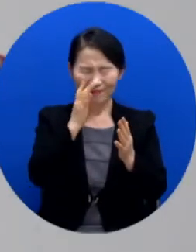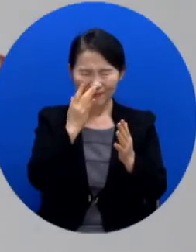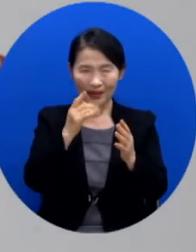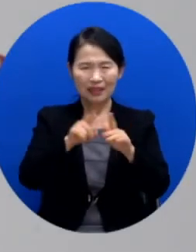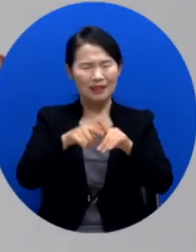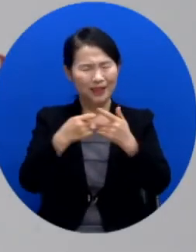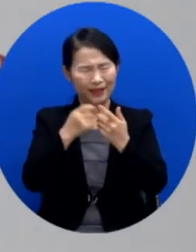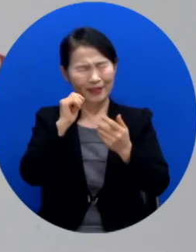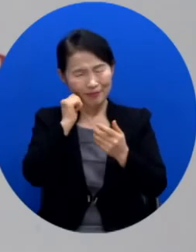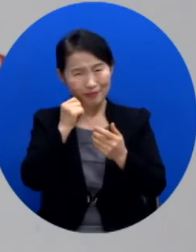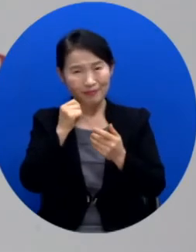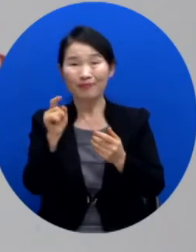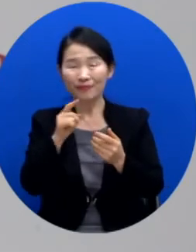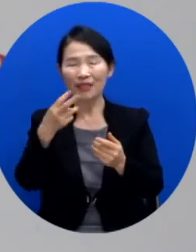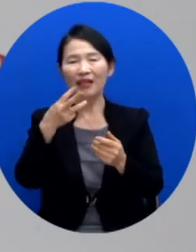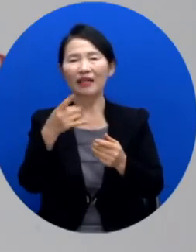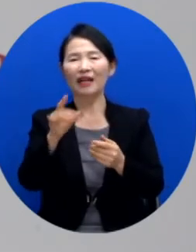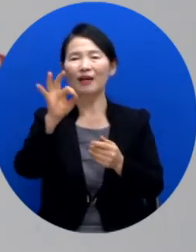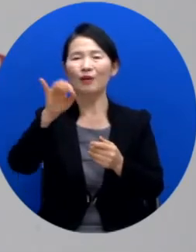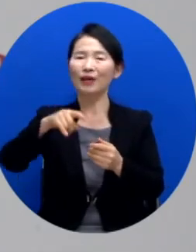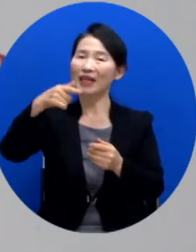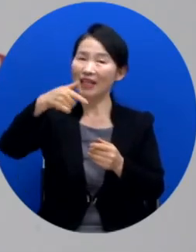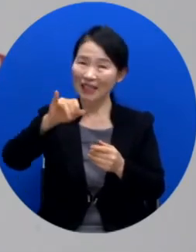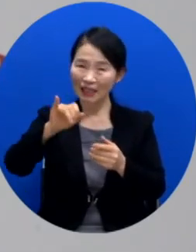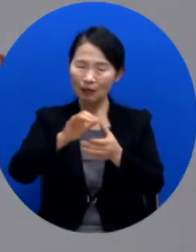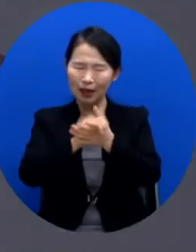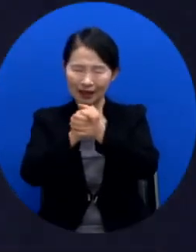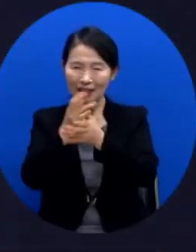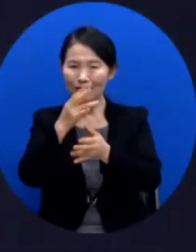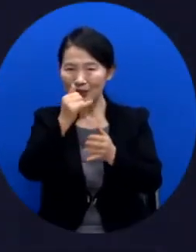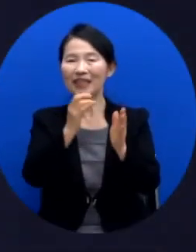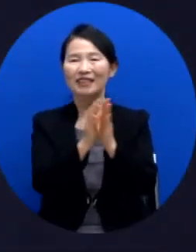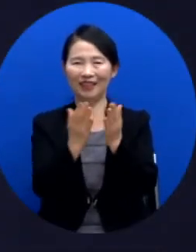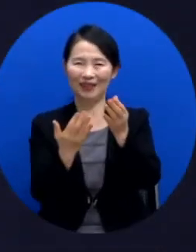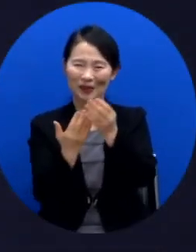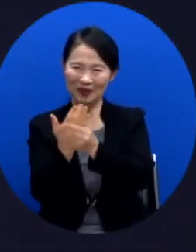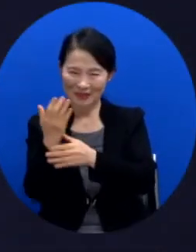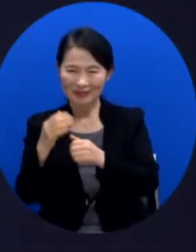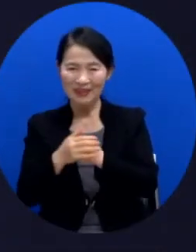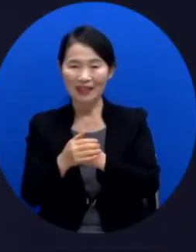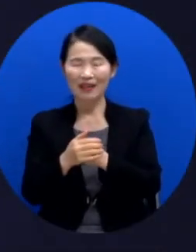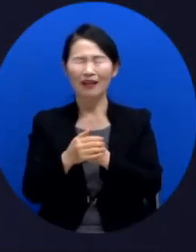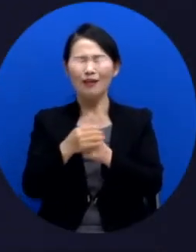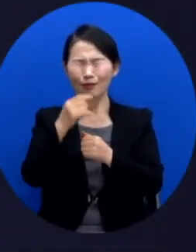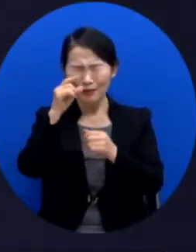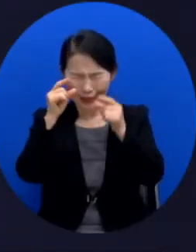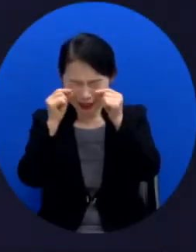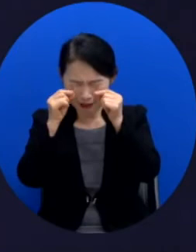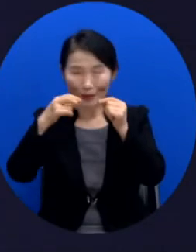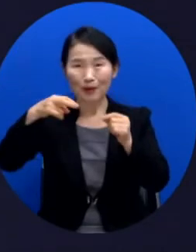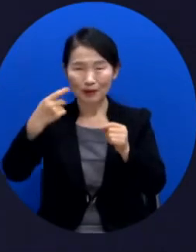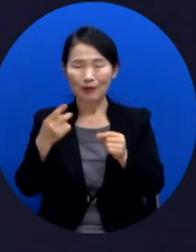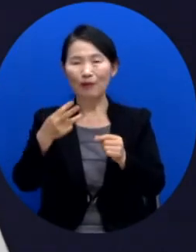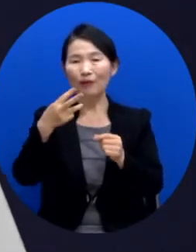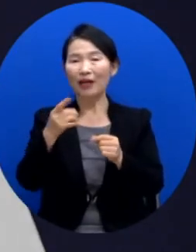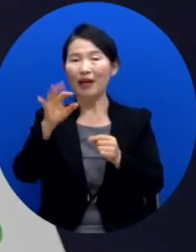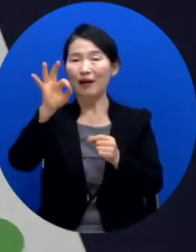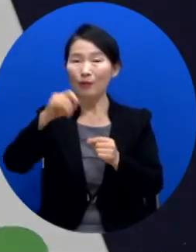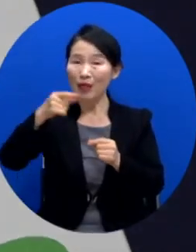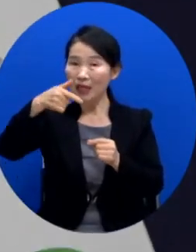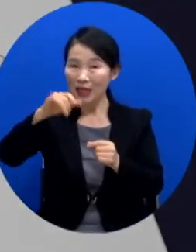레위기. 레위기와 친해질 수 있는 책이 나왔습니다. 눈 감고도 레위기 내용을 떠올려 볼 수 있게